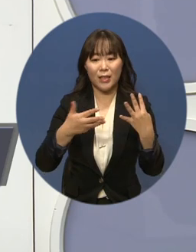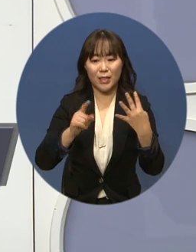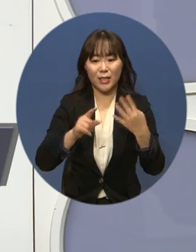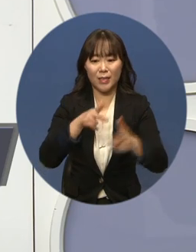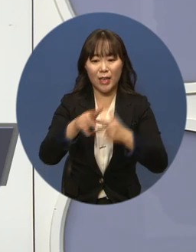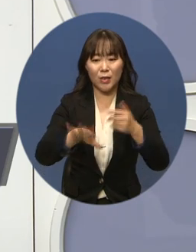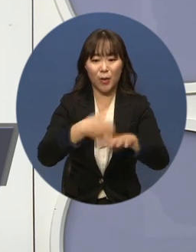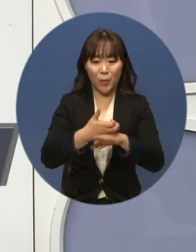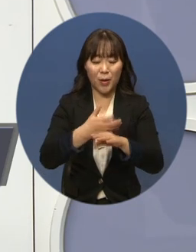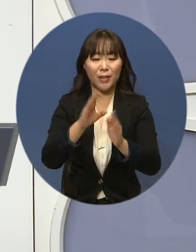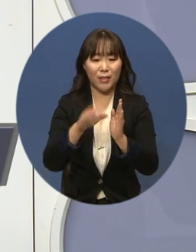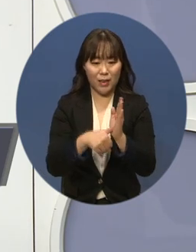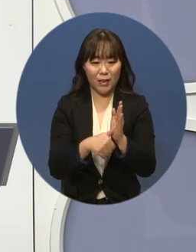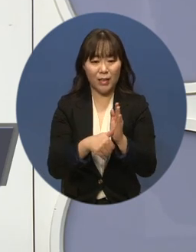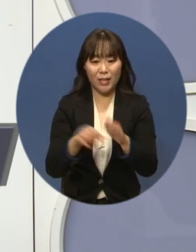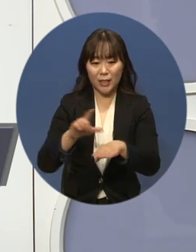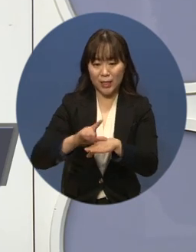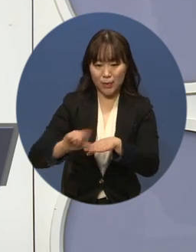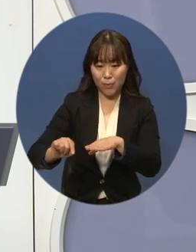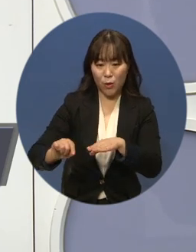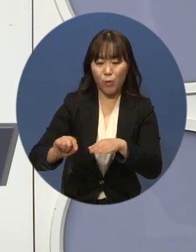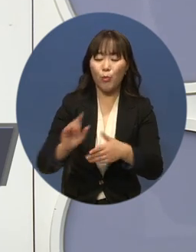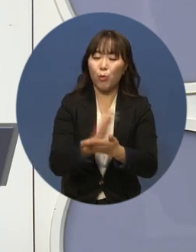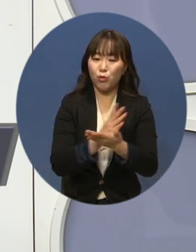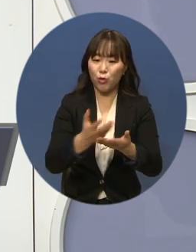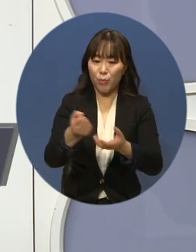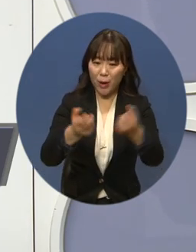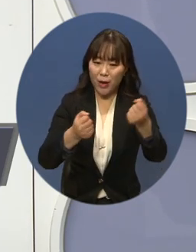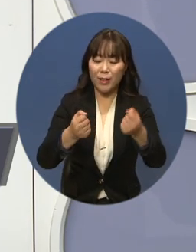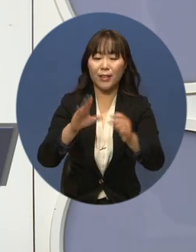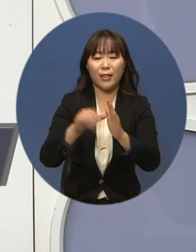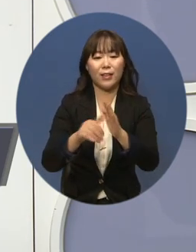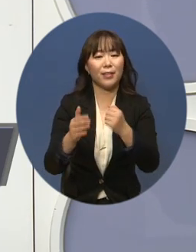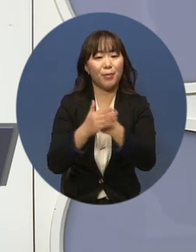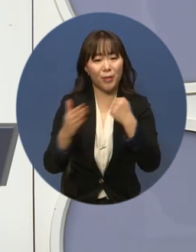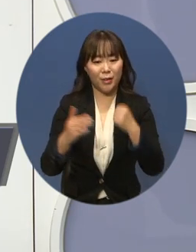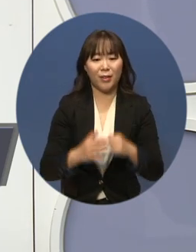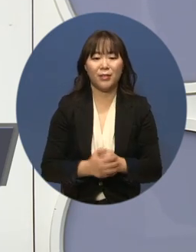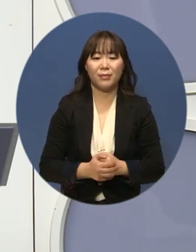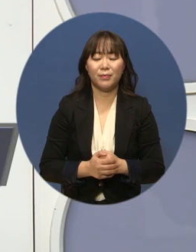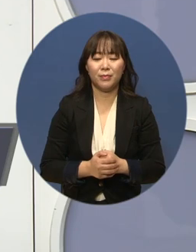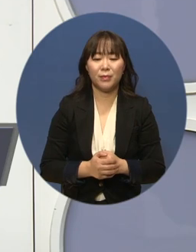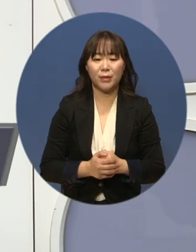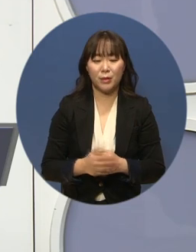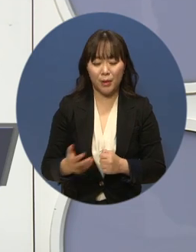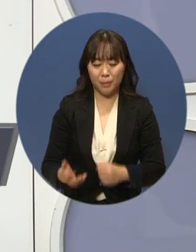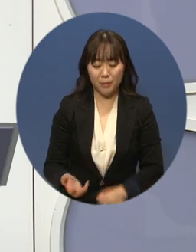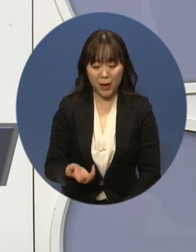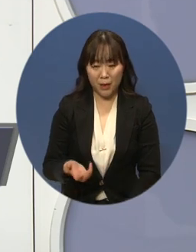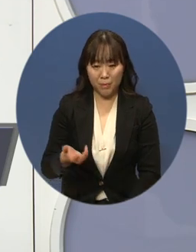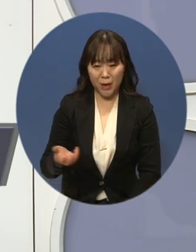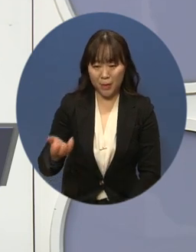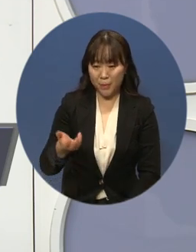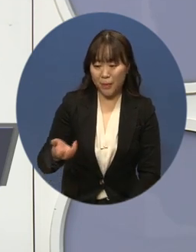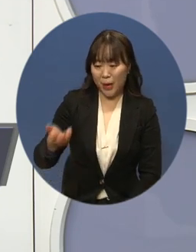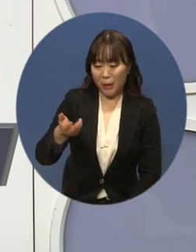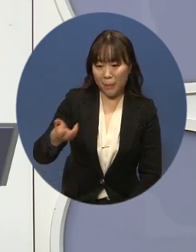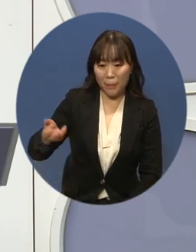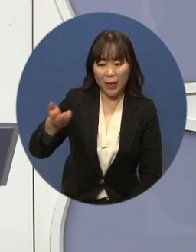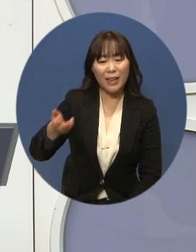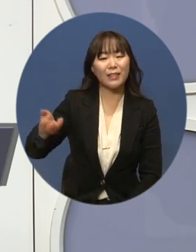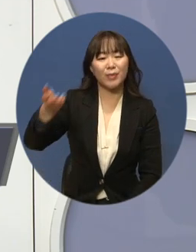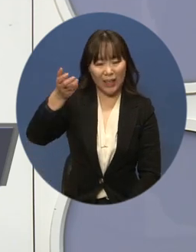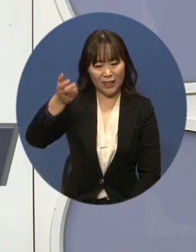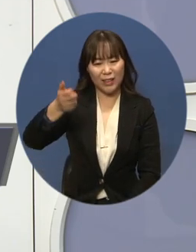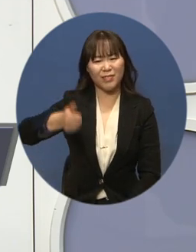시대를 맞이해서 지방화, 분권화 이런 시대이기 때문에 오히려 이제 이 아래로부터 이렇게 올라오는 게 맞지 않는가. 그래서